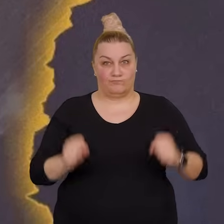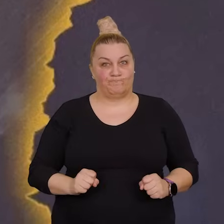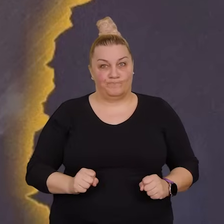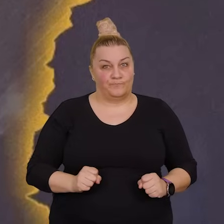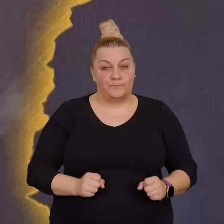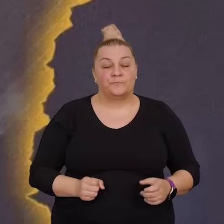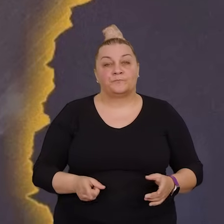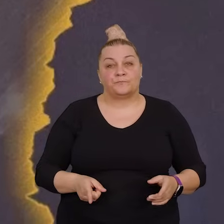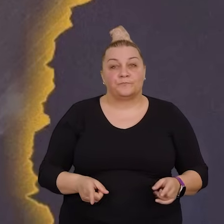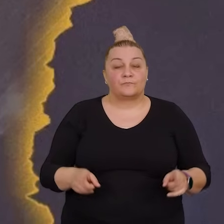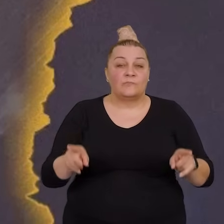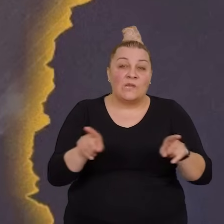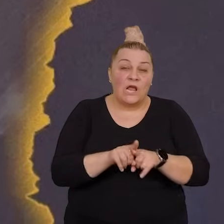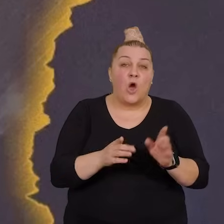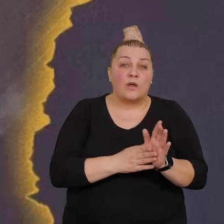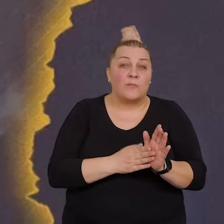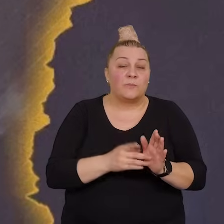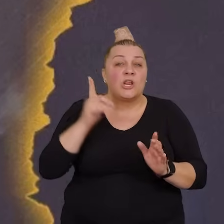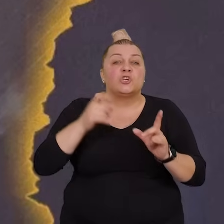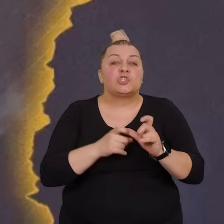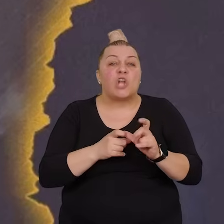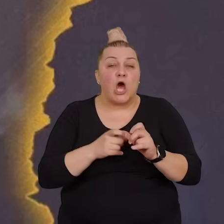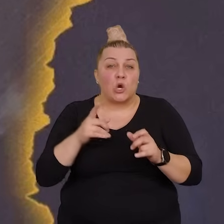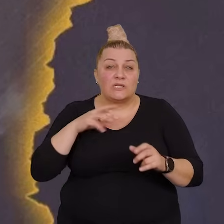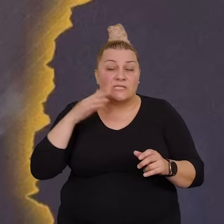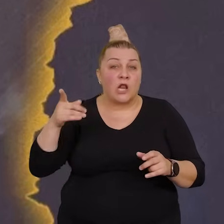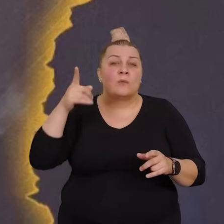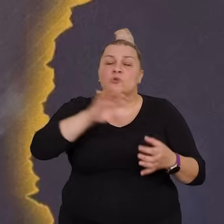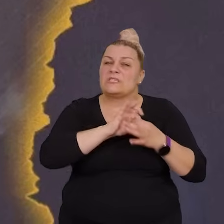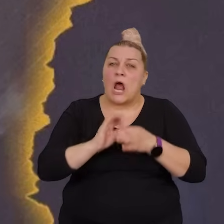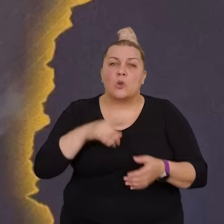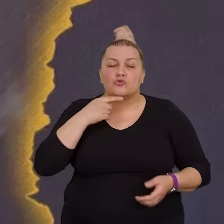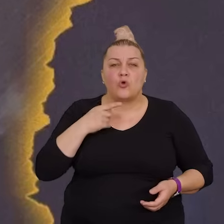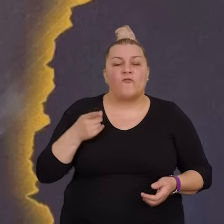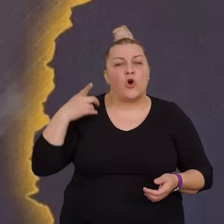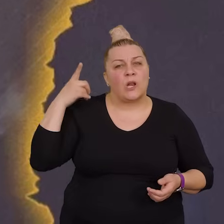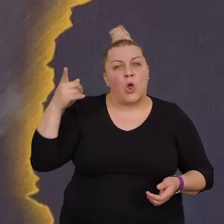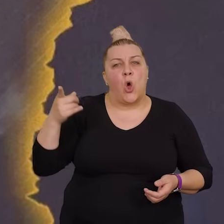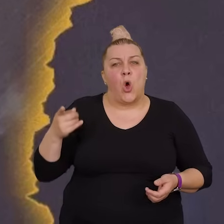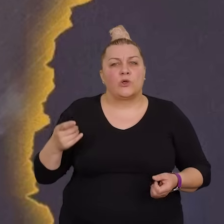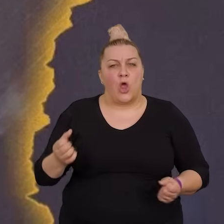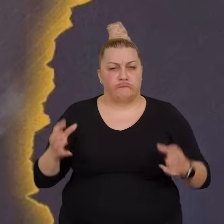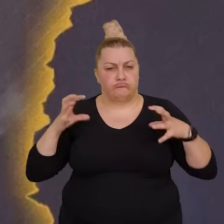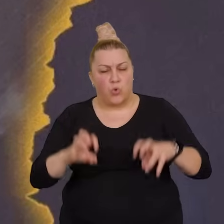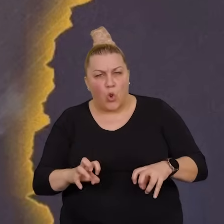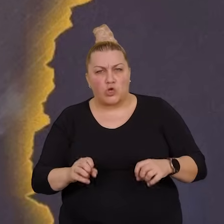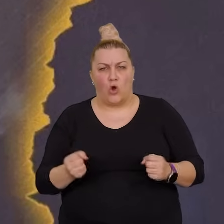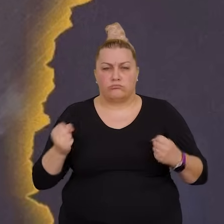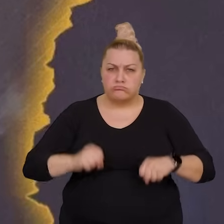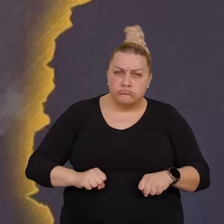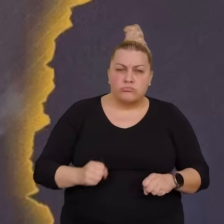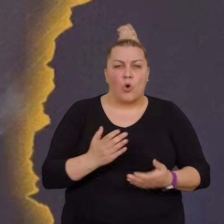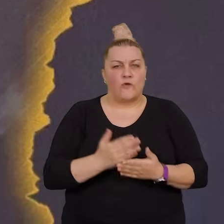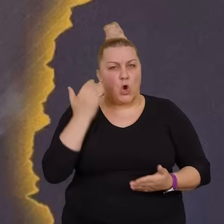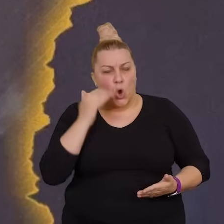situacija kao u Izraelu, ako ih uspoređujete sa Šaronom. Šarona su stalno govorili da je on ono, bulldog, ne znam kako da je izgledao, uvijek